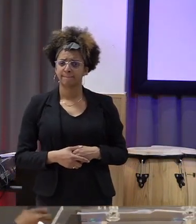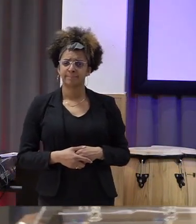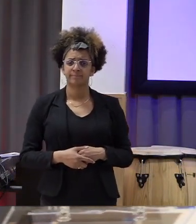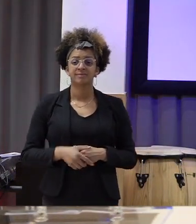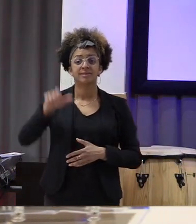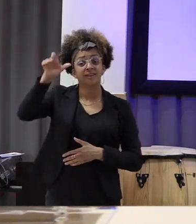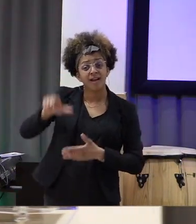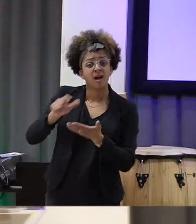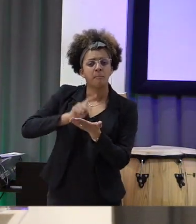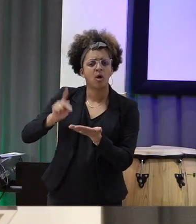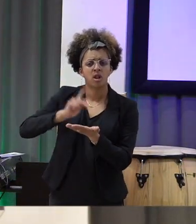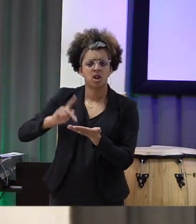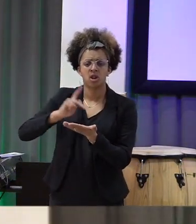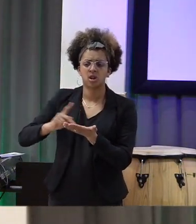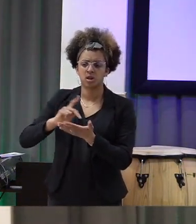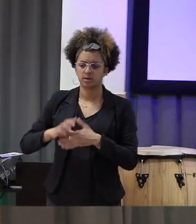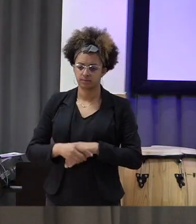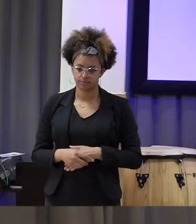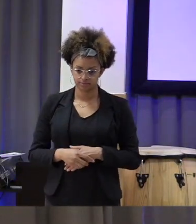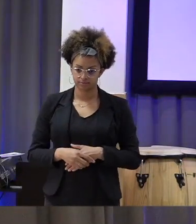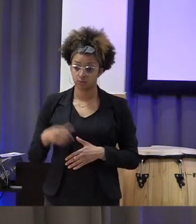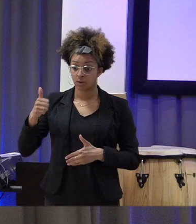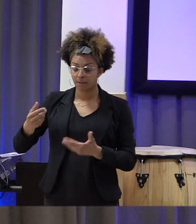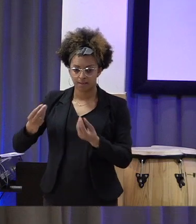L'apôtre Paul nous exhorte